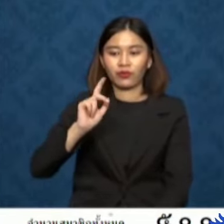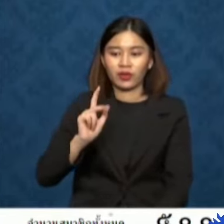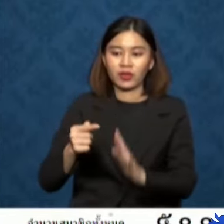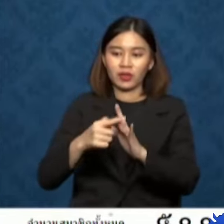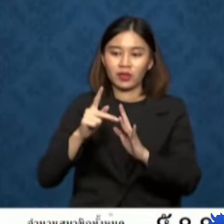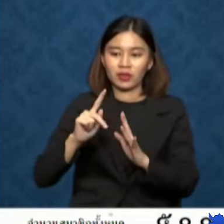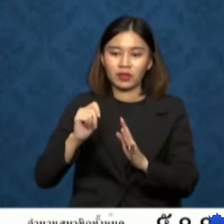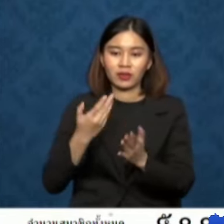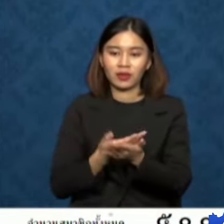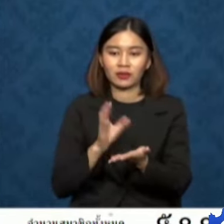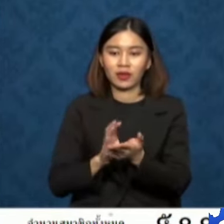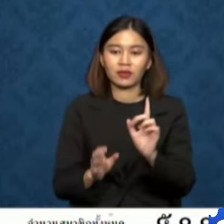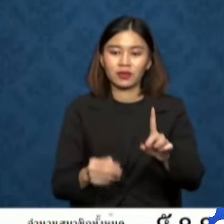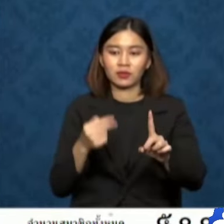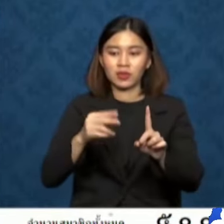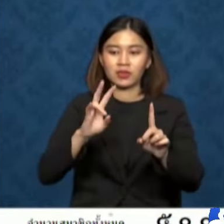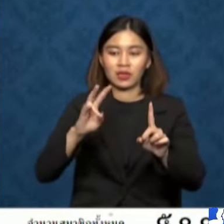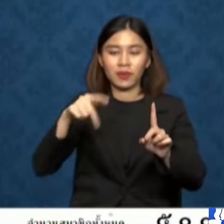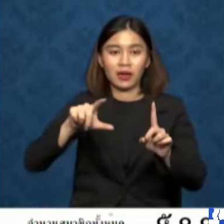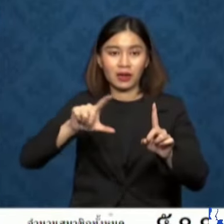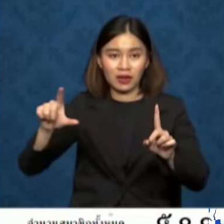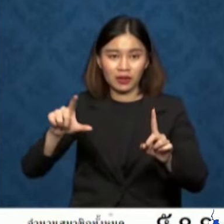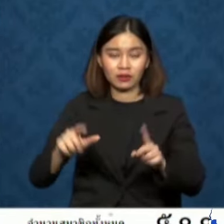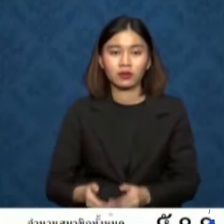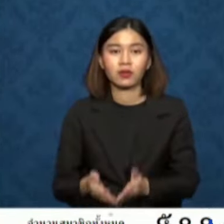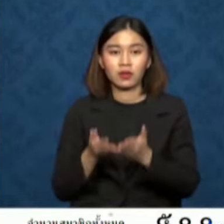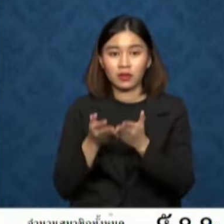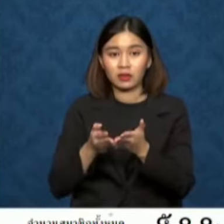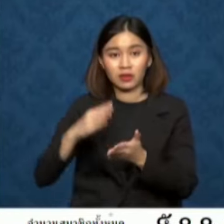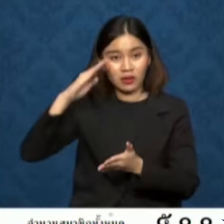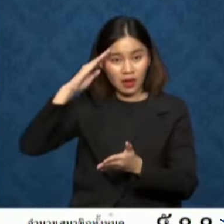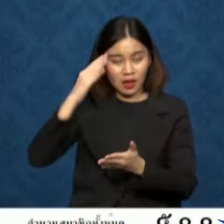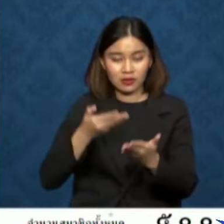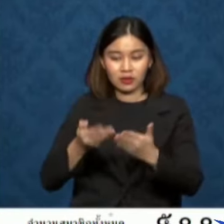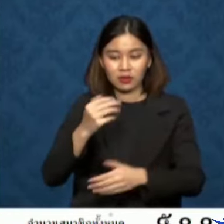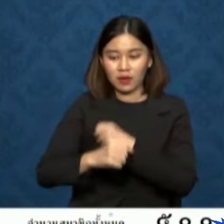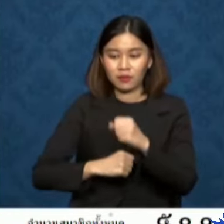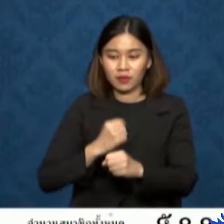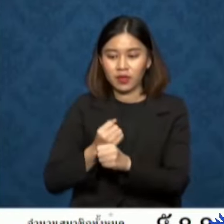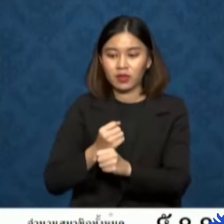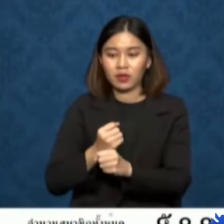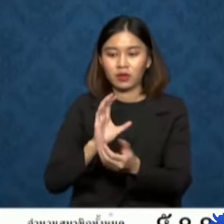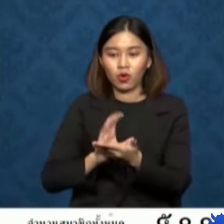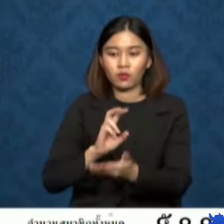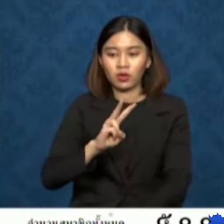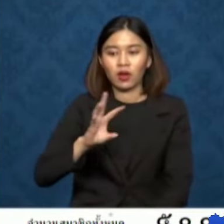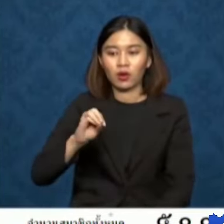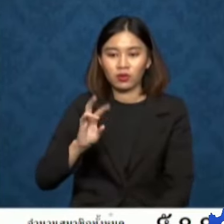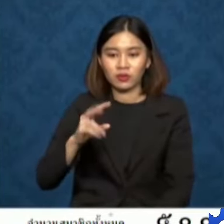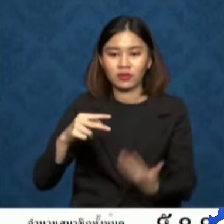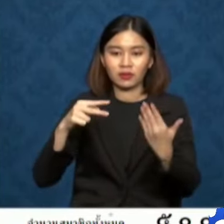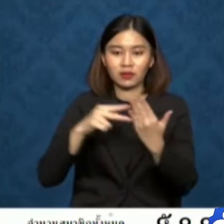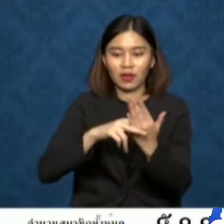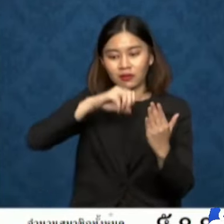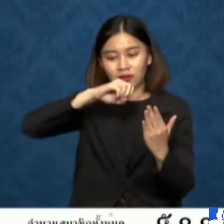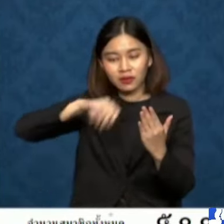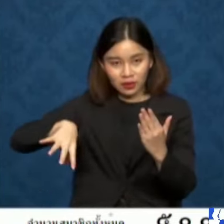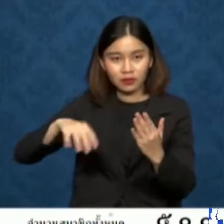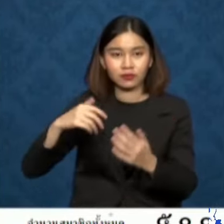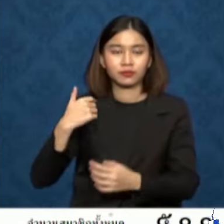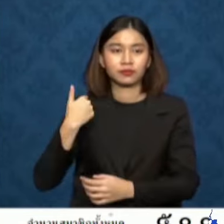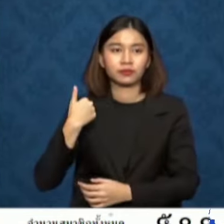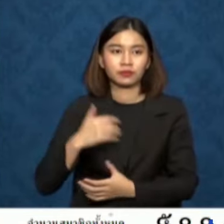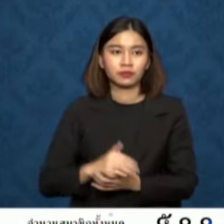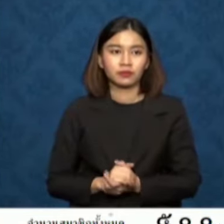17,000ล้านที่กองทเรือขอจัดซื้อในปีงบประมาณ 67และถูกตัดงบทิ้งอย่างไม่มีเยื่อ